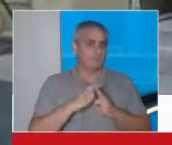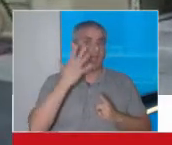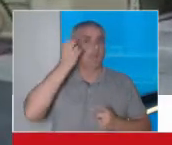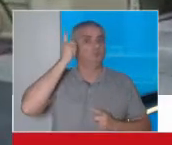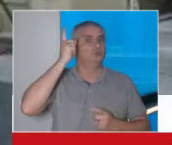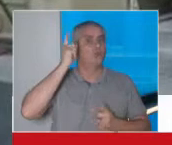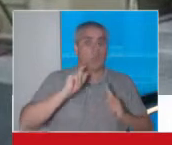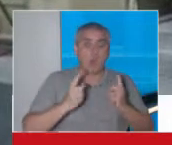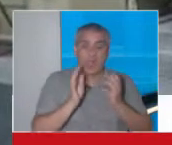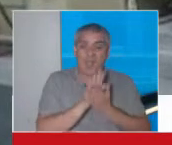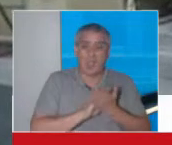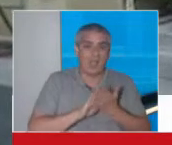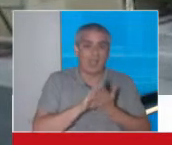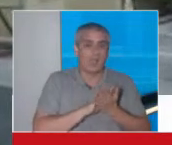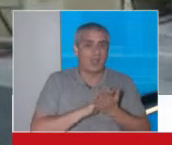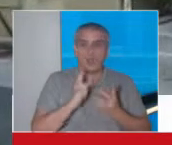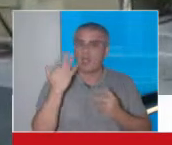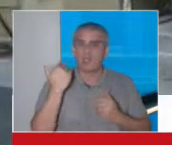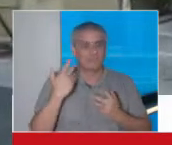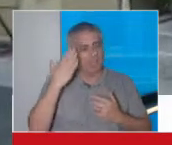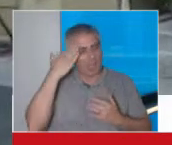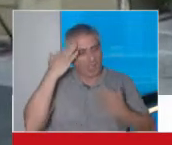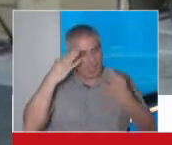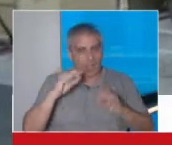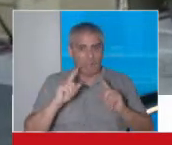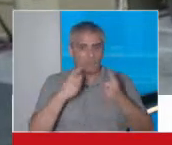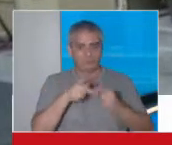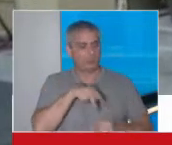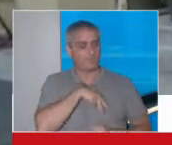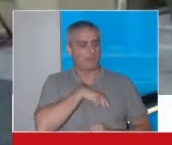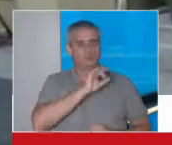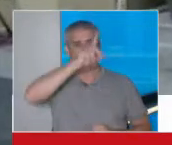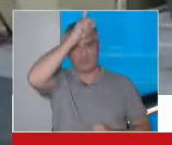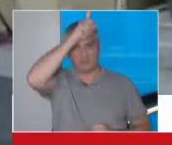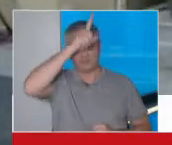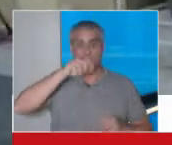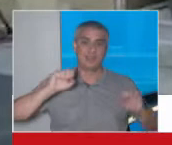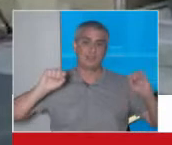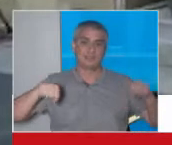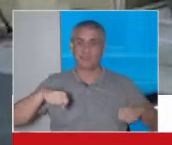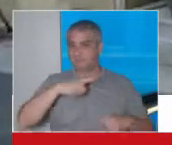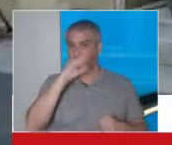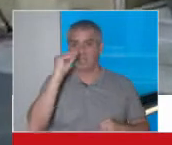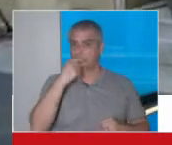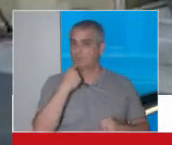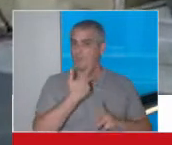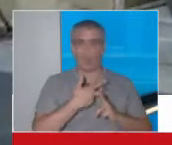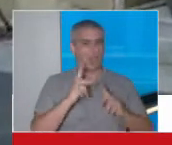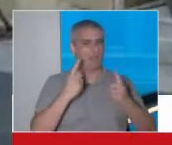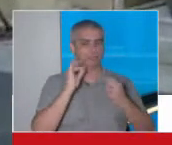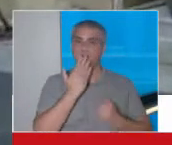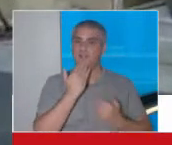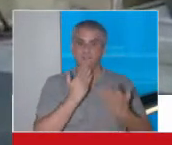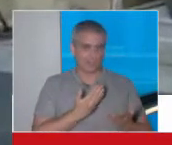50 שנה שלא קרה כאן, בעצם לא הייתה הכרה באירוע הזה באחריות של הגרמנים. הנשיא הרצוג דיבר על כך שלא מדובר רק באירוע של